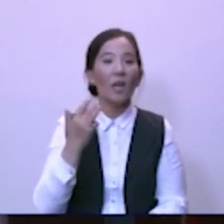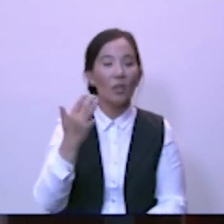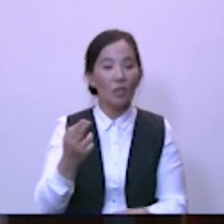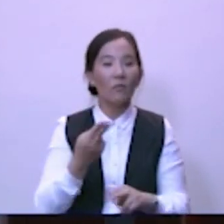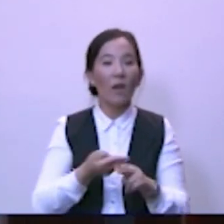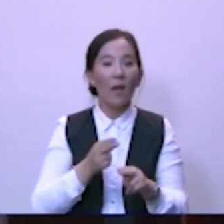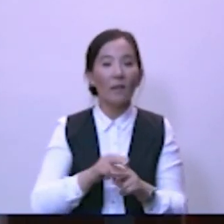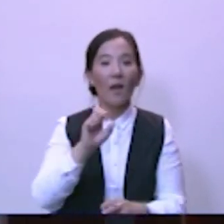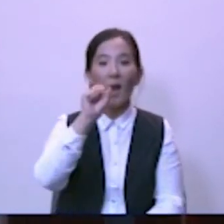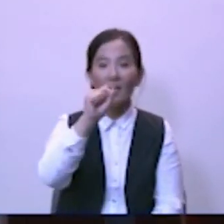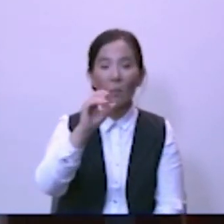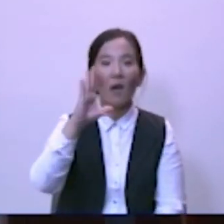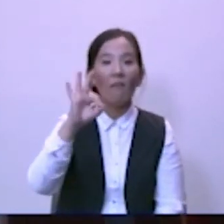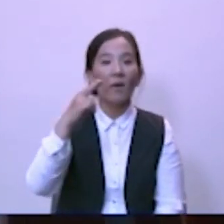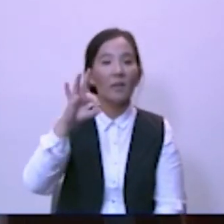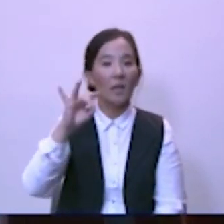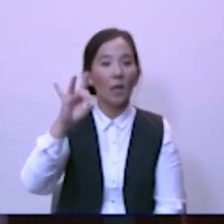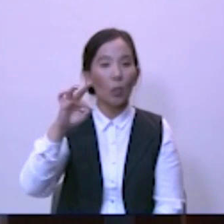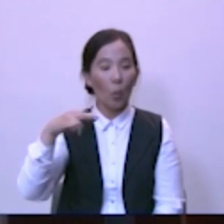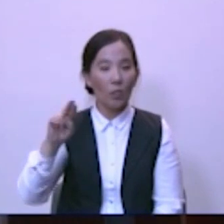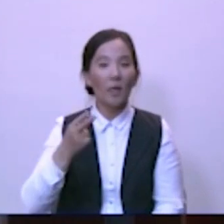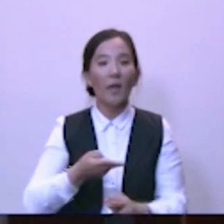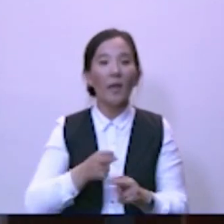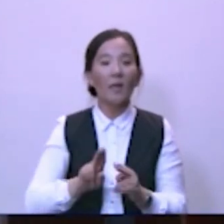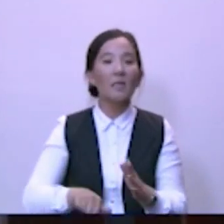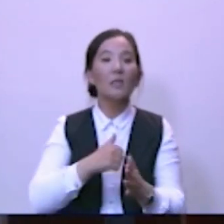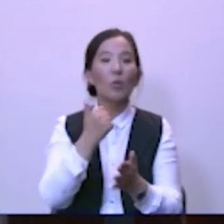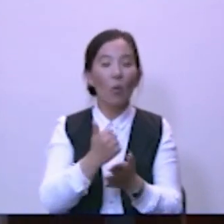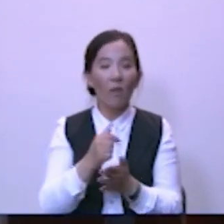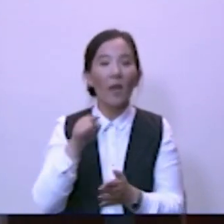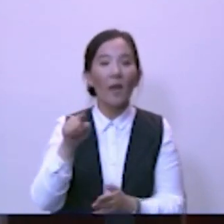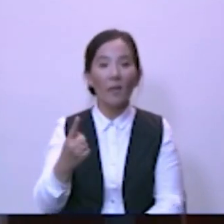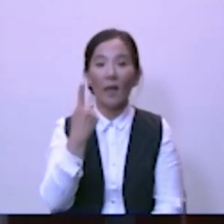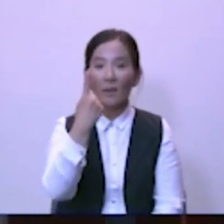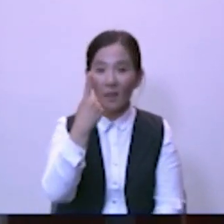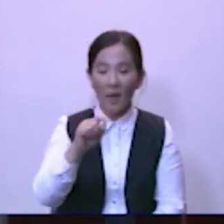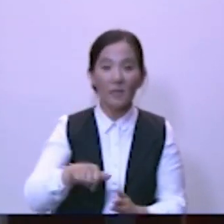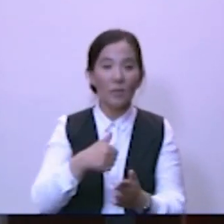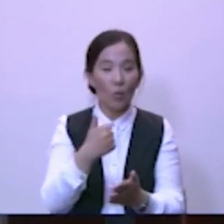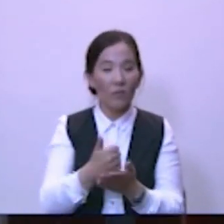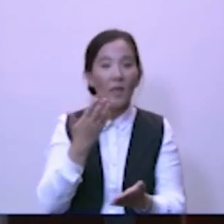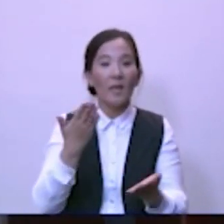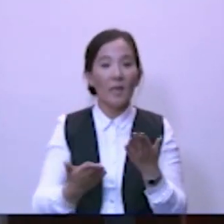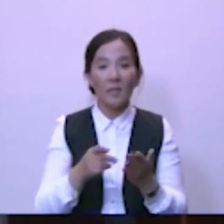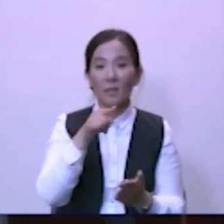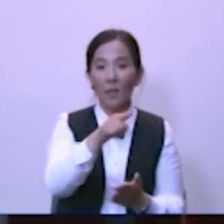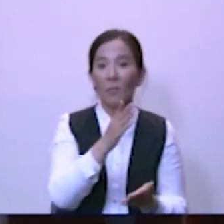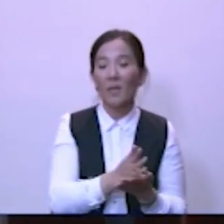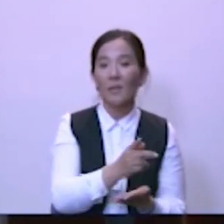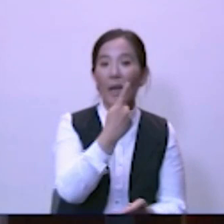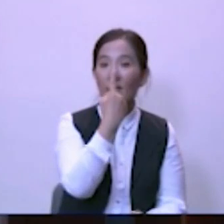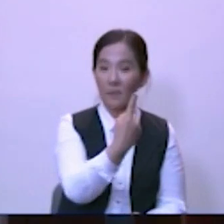водорода как мы говорим по основности это одна основный если атомов водорода 1